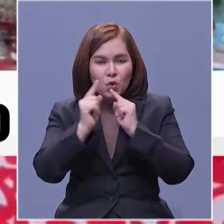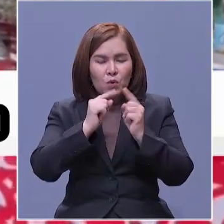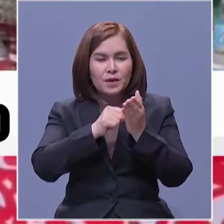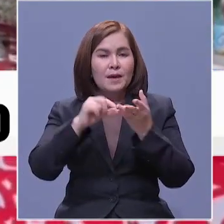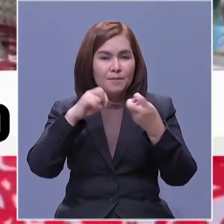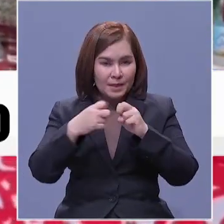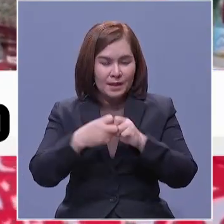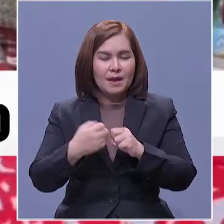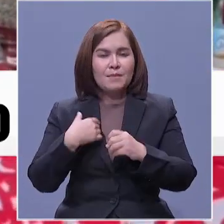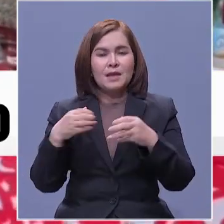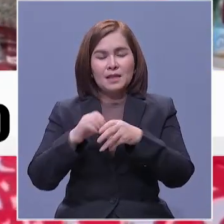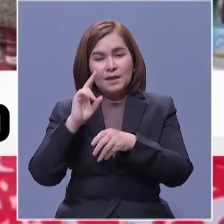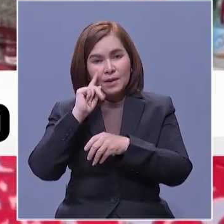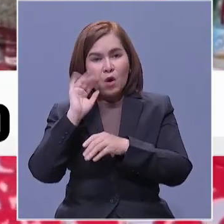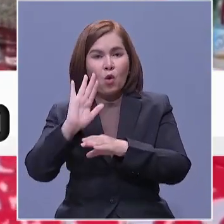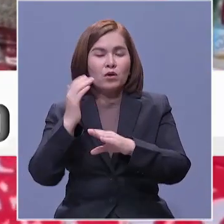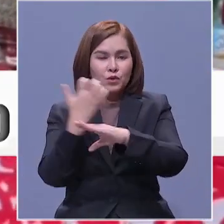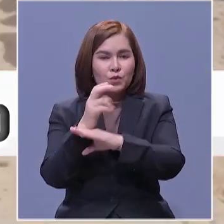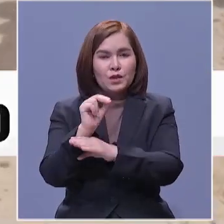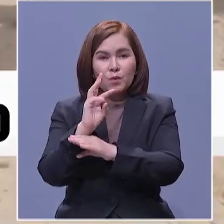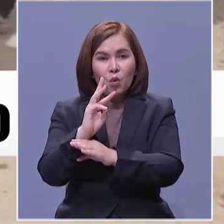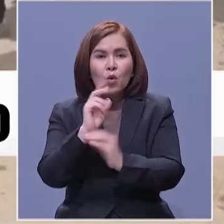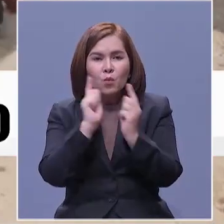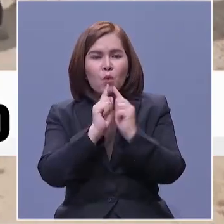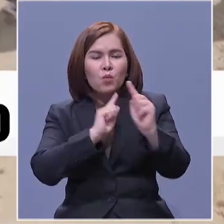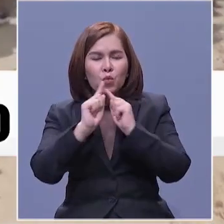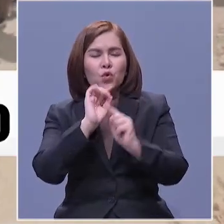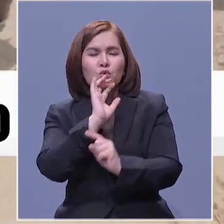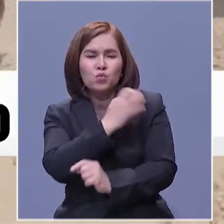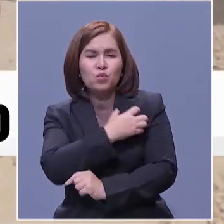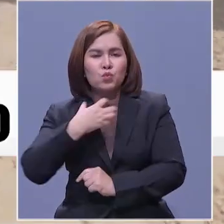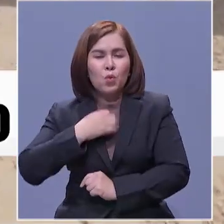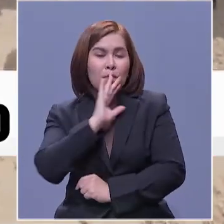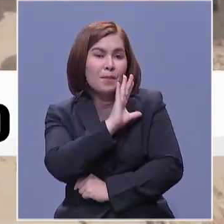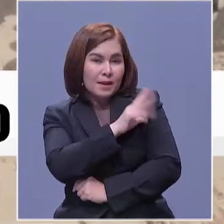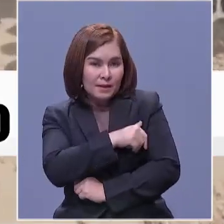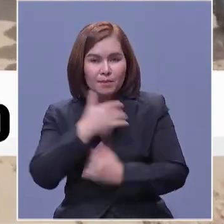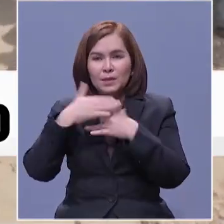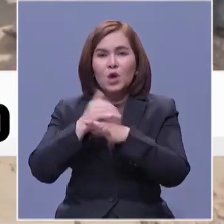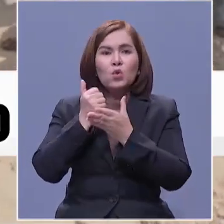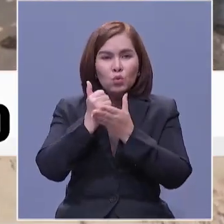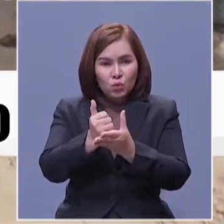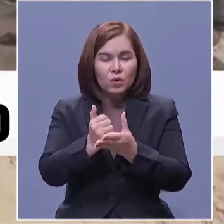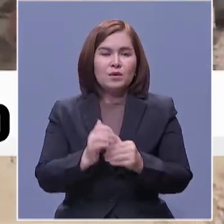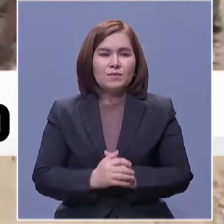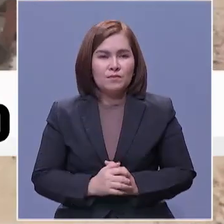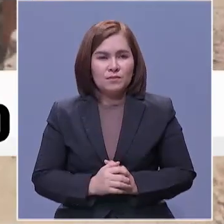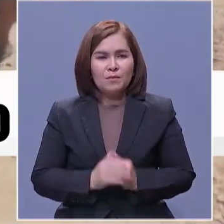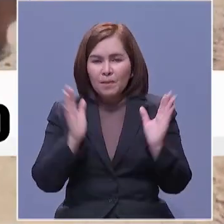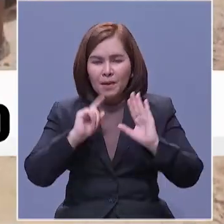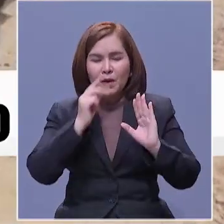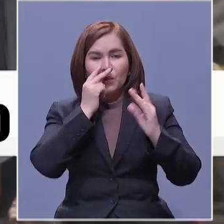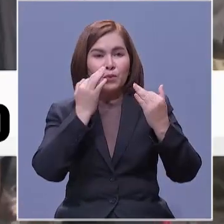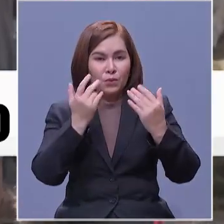มตรีชราเองก็ได้ไปพูดคุยกับท่านทูตปาเลสไตน์ก็ได้สอบถามเรื่องของการประสานขอความช่วยเหลือช่วยตัวประกันเนี่ยเดี๋ยวรอติดต